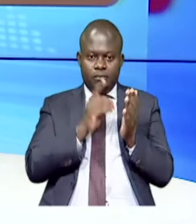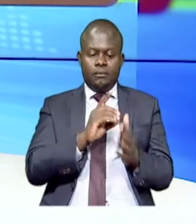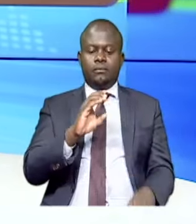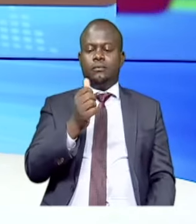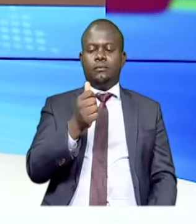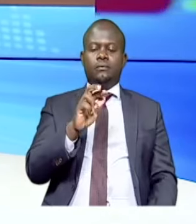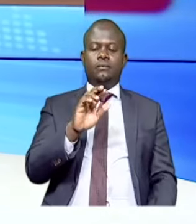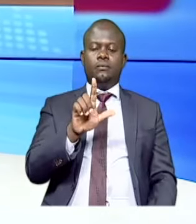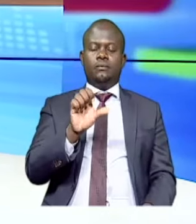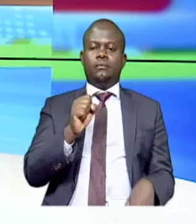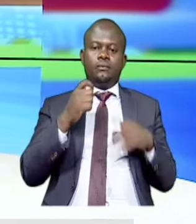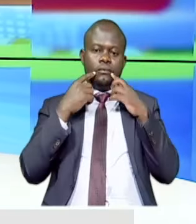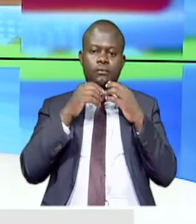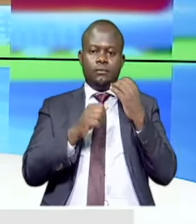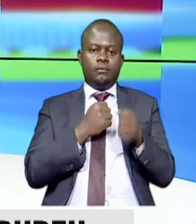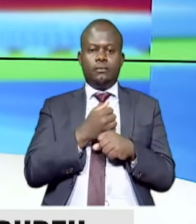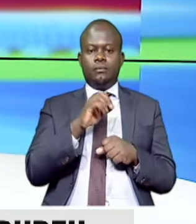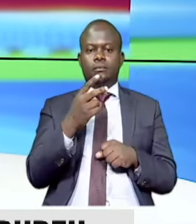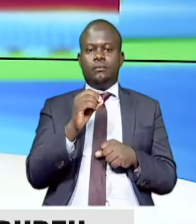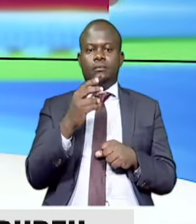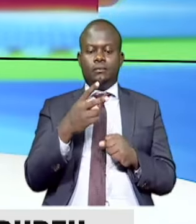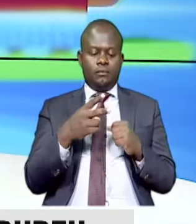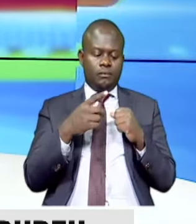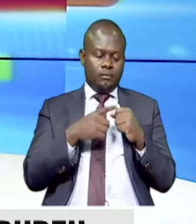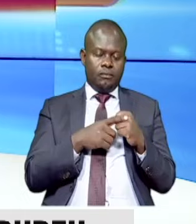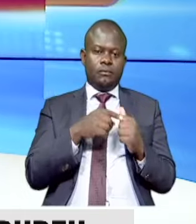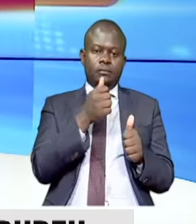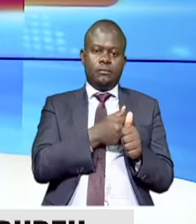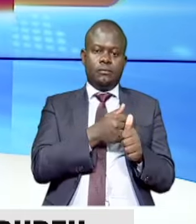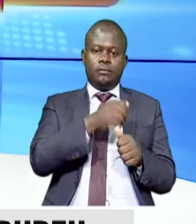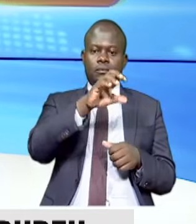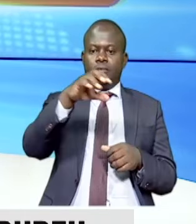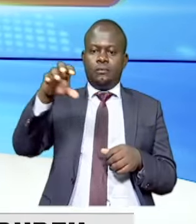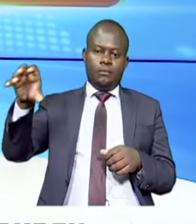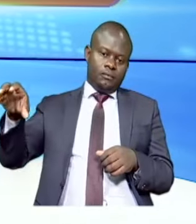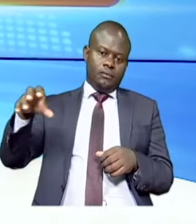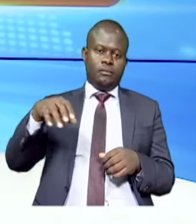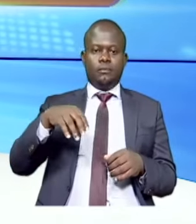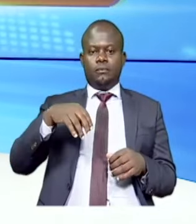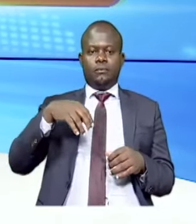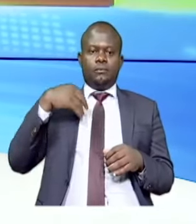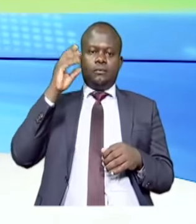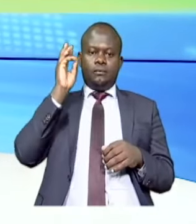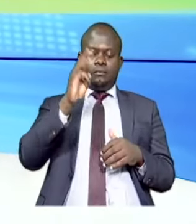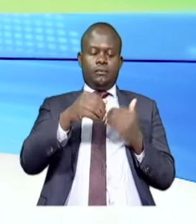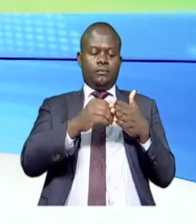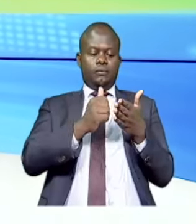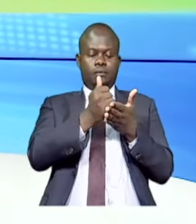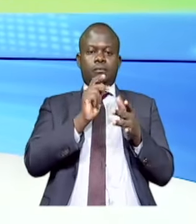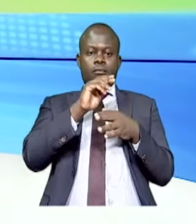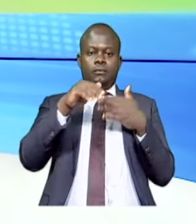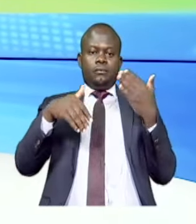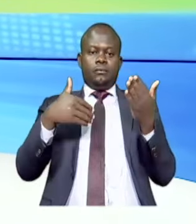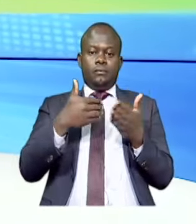Karangwa avuga ko mu mwaka 2026 buri ntara izaba irimo ishami ry'iki kigo rizajya rifasha abantu